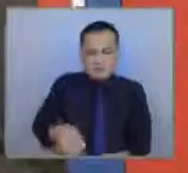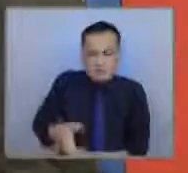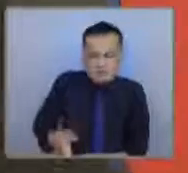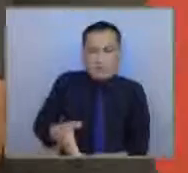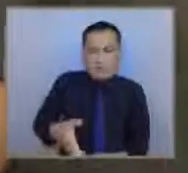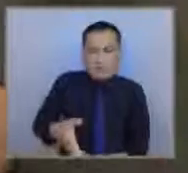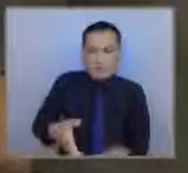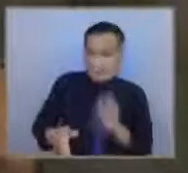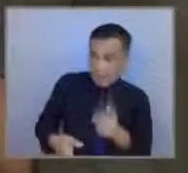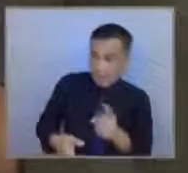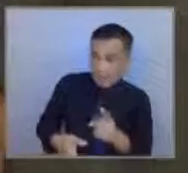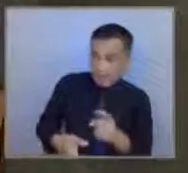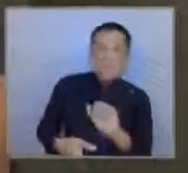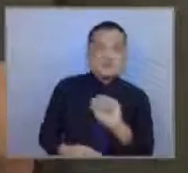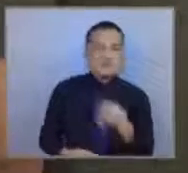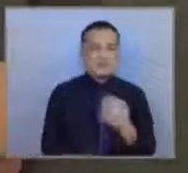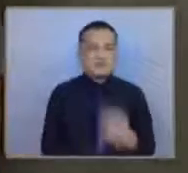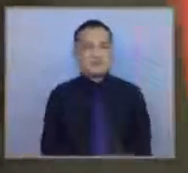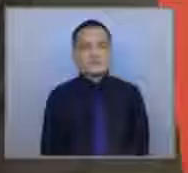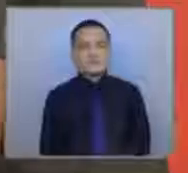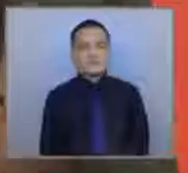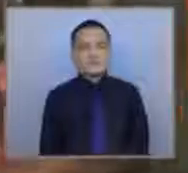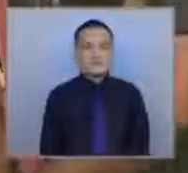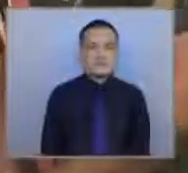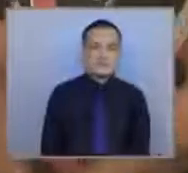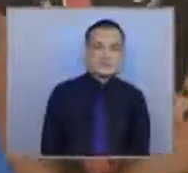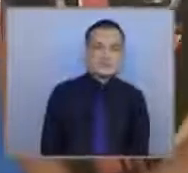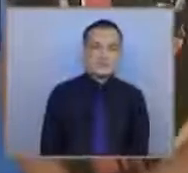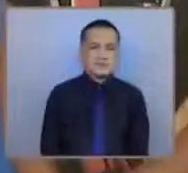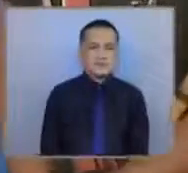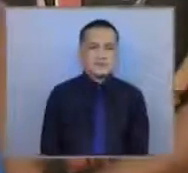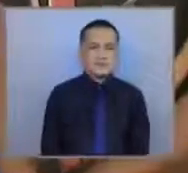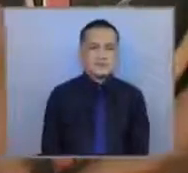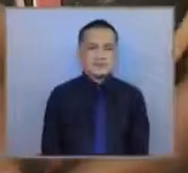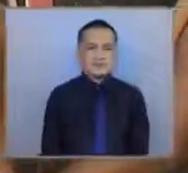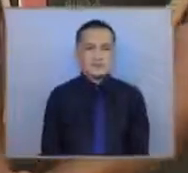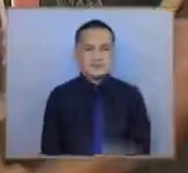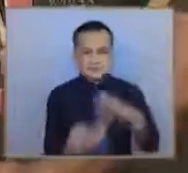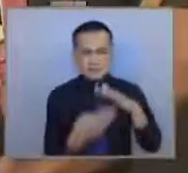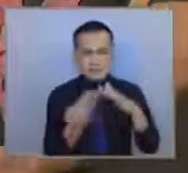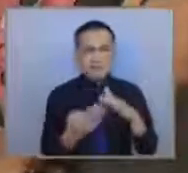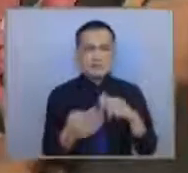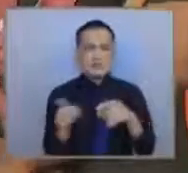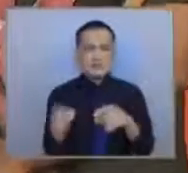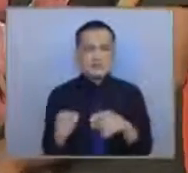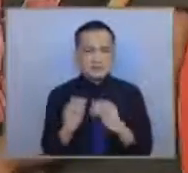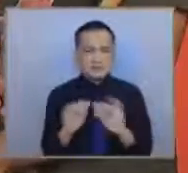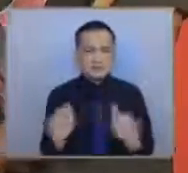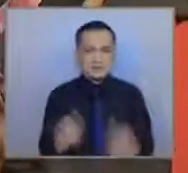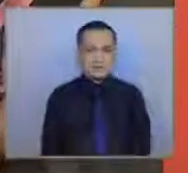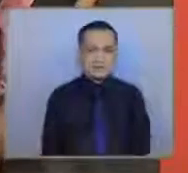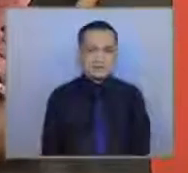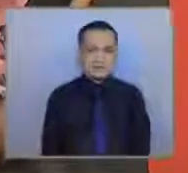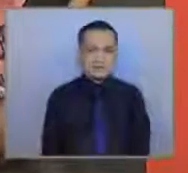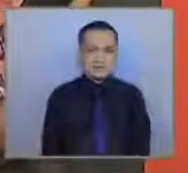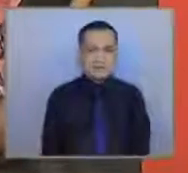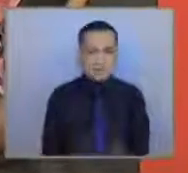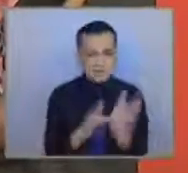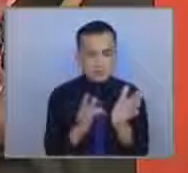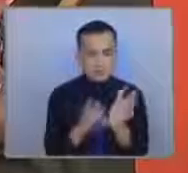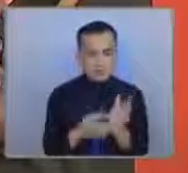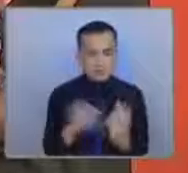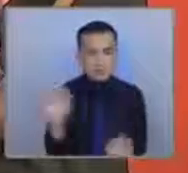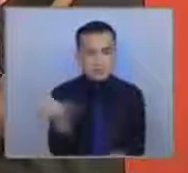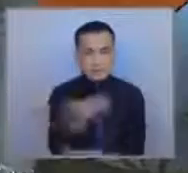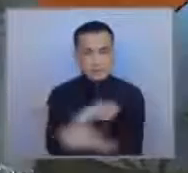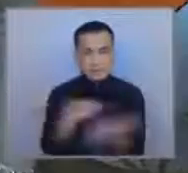ba? Mapitawan po. Mm-hmm. So yun sa yung basic doon lang po. Pero doon po ang advantage po ng arnis, sumasalag ka pa